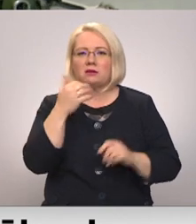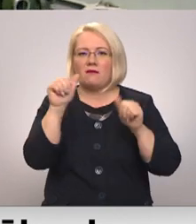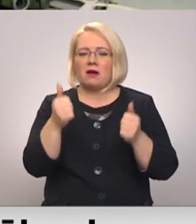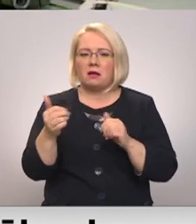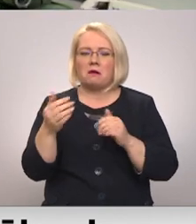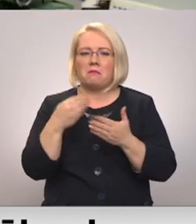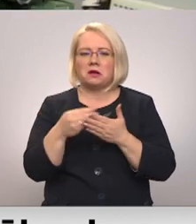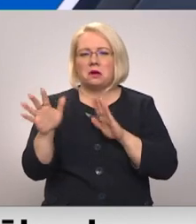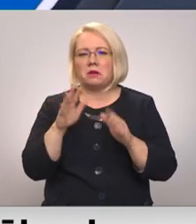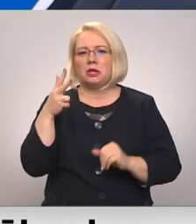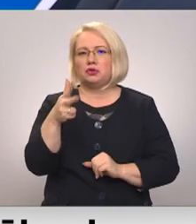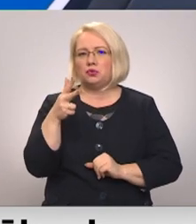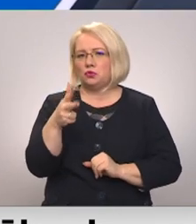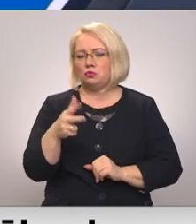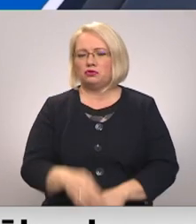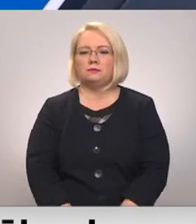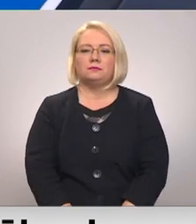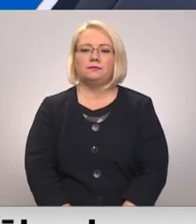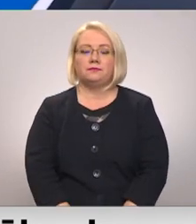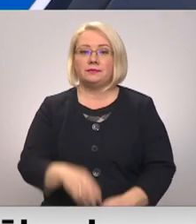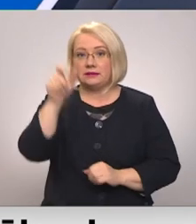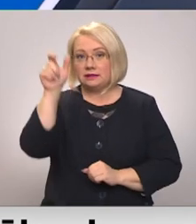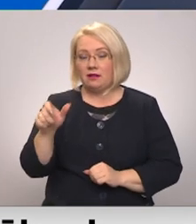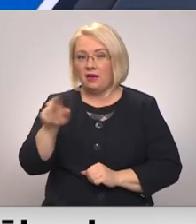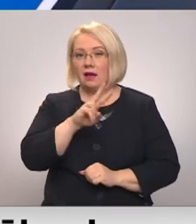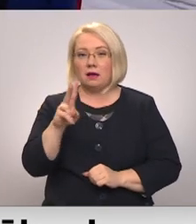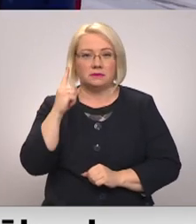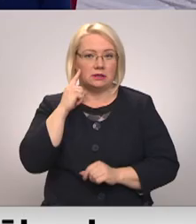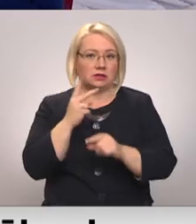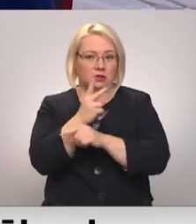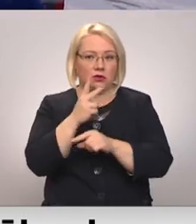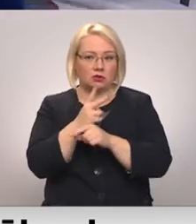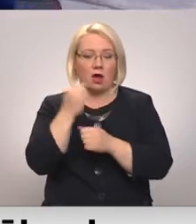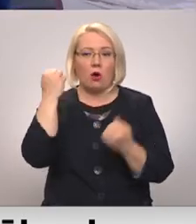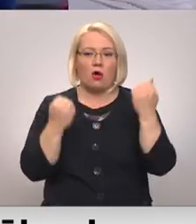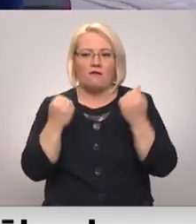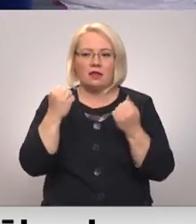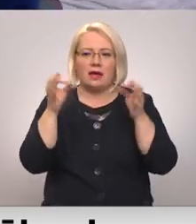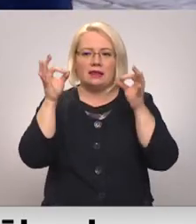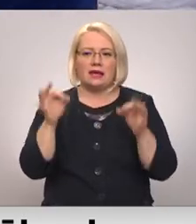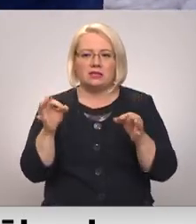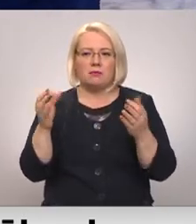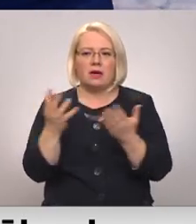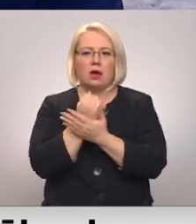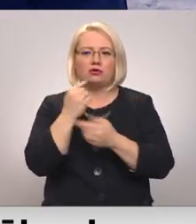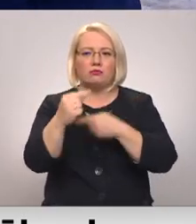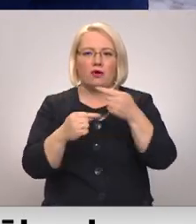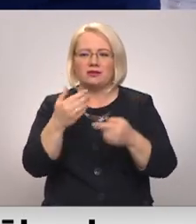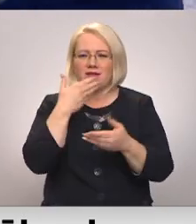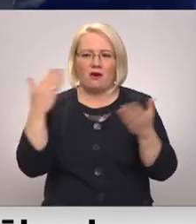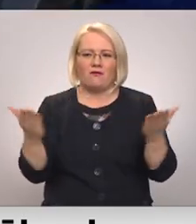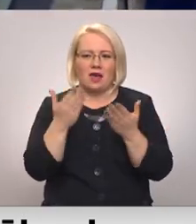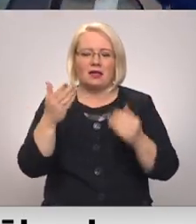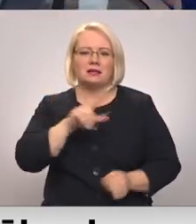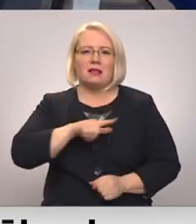ap 3000 eiro. Cilvēkiem, kuriem ir dzirdes traucējumi, autovadīšanas tiesību iegūšanas process nav vieglāks.